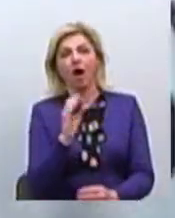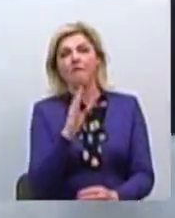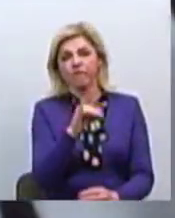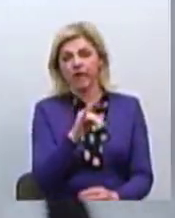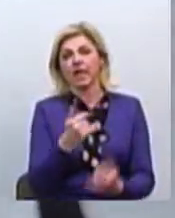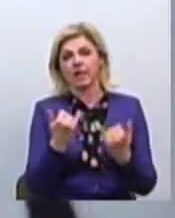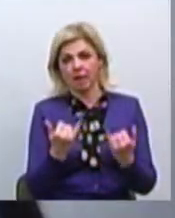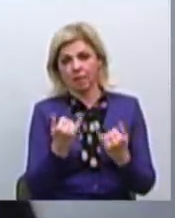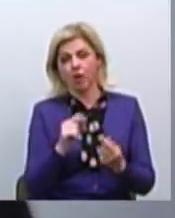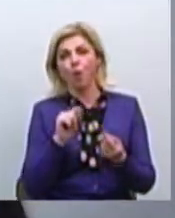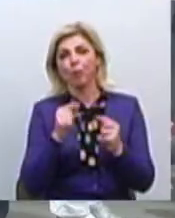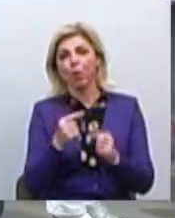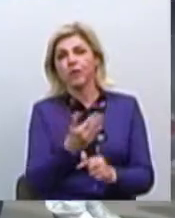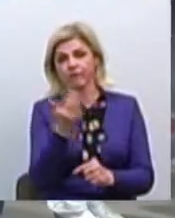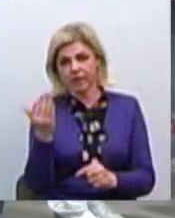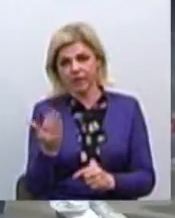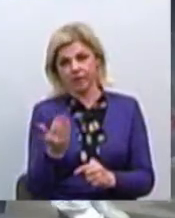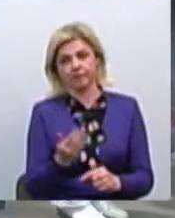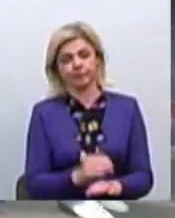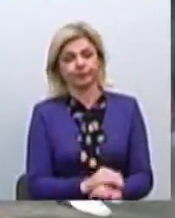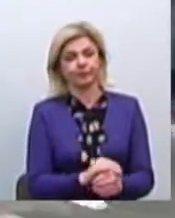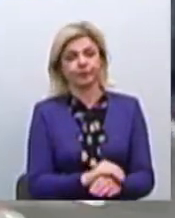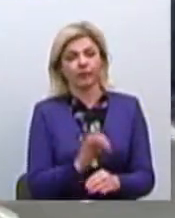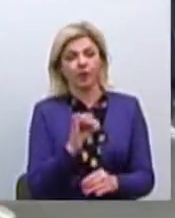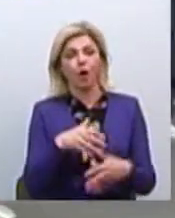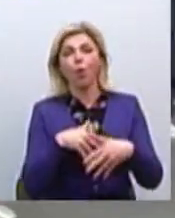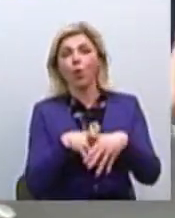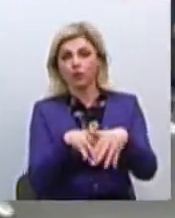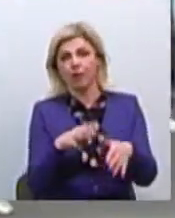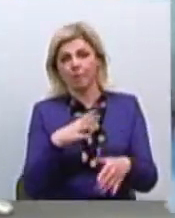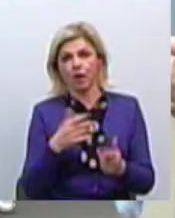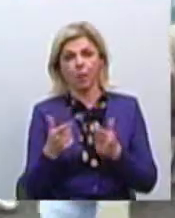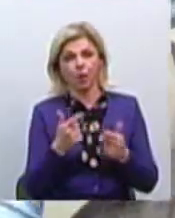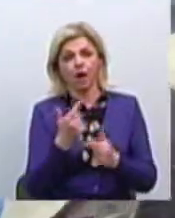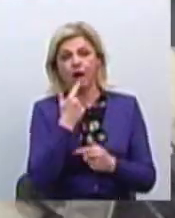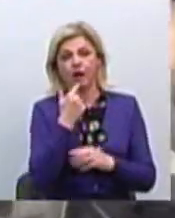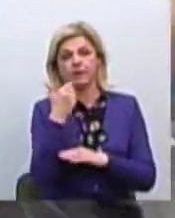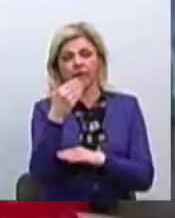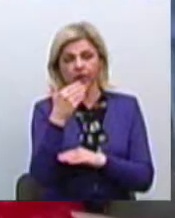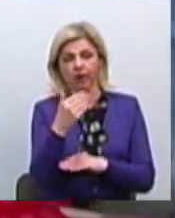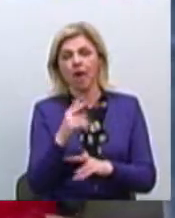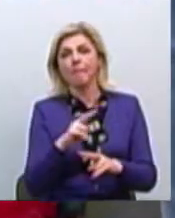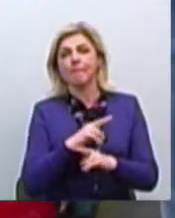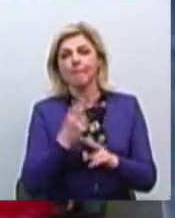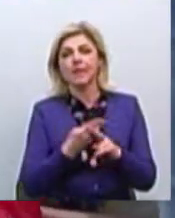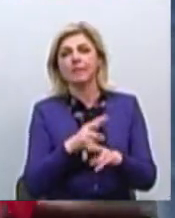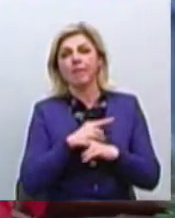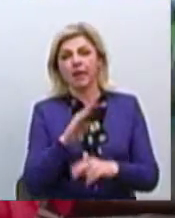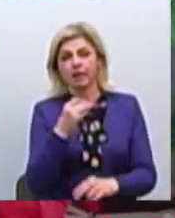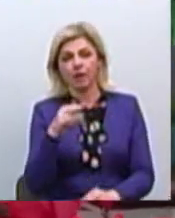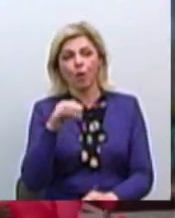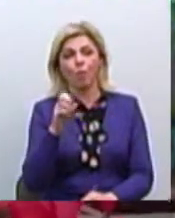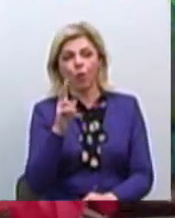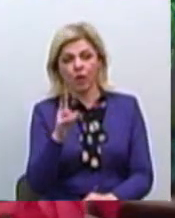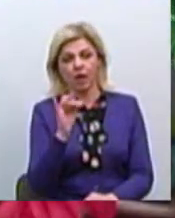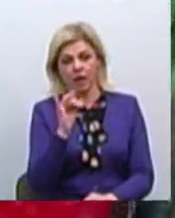А вы теперь против них руки поднимаете. До ходи учасники акції підготували червоний стяг із написом «Безсмертний полк» та вінок із